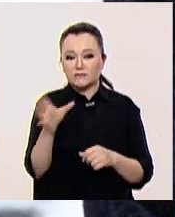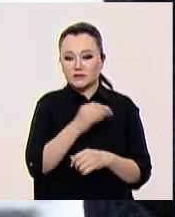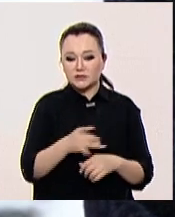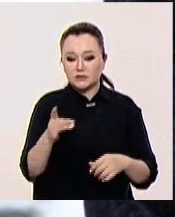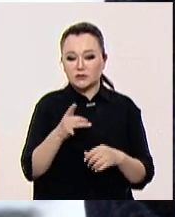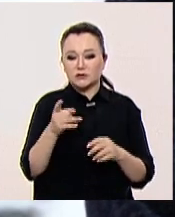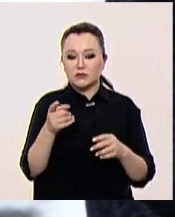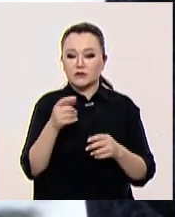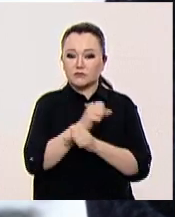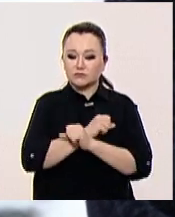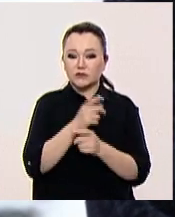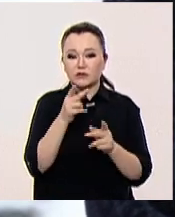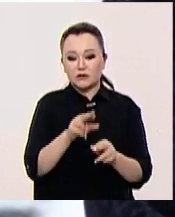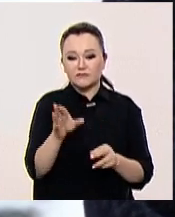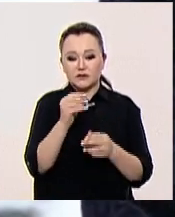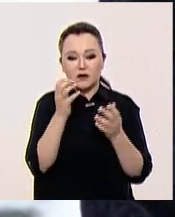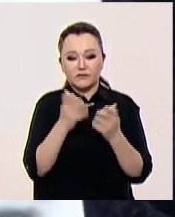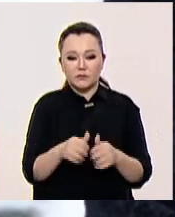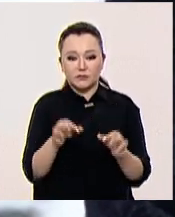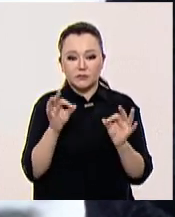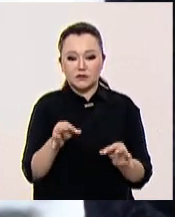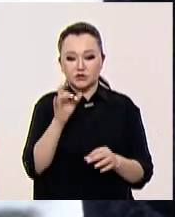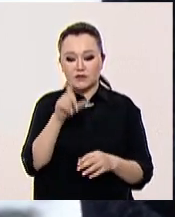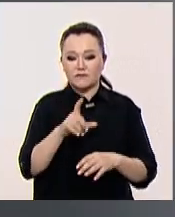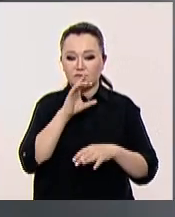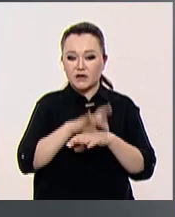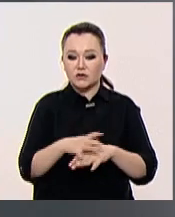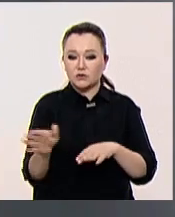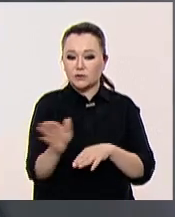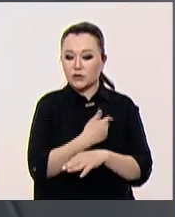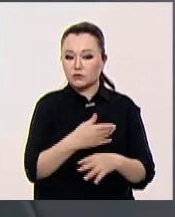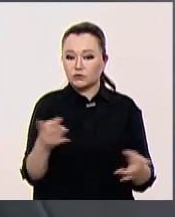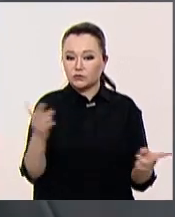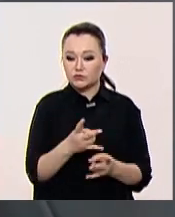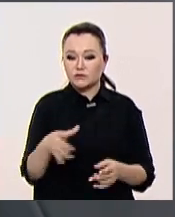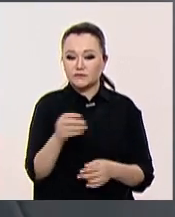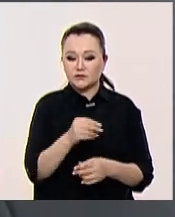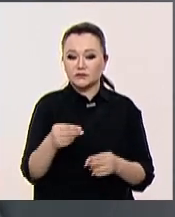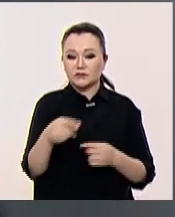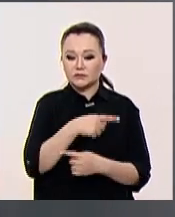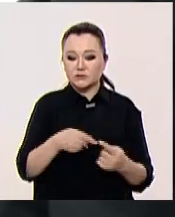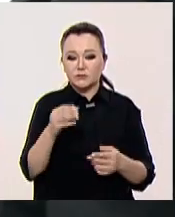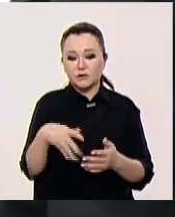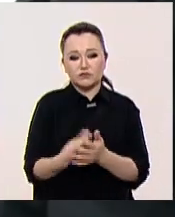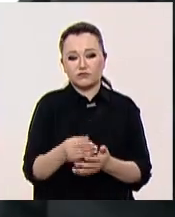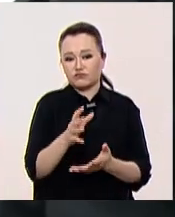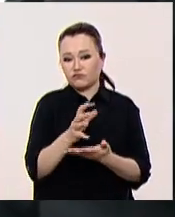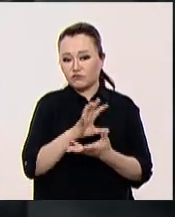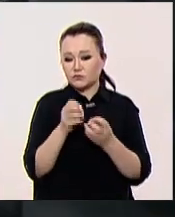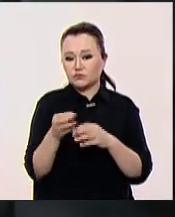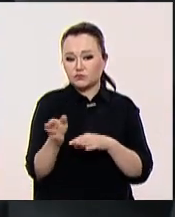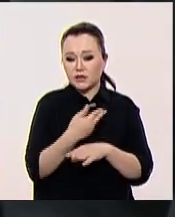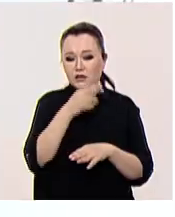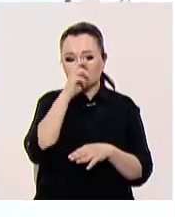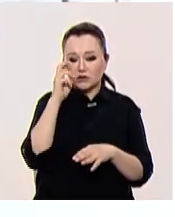жүйөгө келтирүү керек. Барлыгы автоматтуу түрдө болгон дурус, адамый факторду жойган жөн. Кәсипкерлер төлөмдү мүлдөм алып тастауды сурайт. Ал мемлекеттик органдар